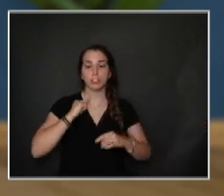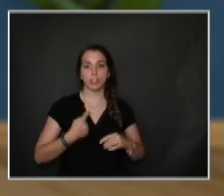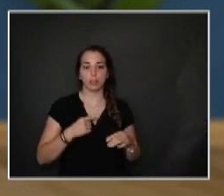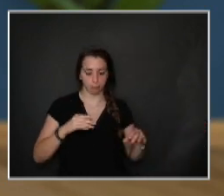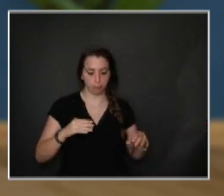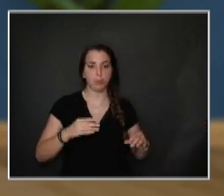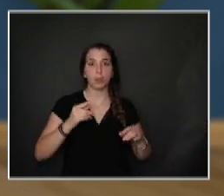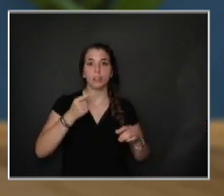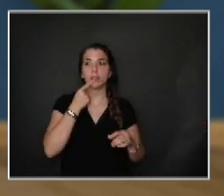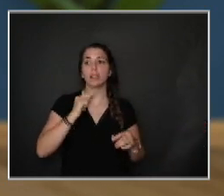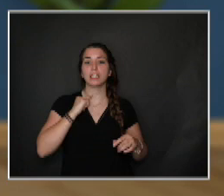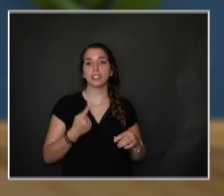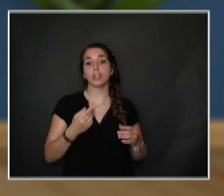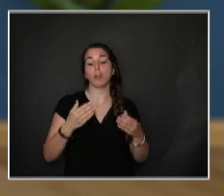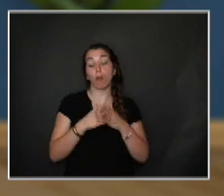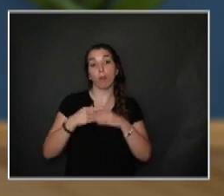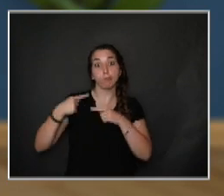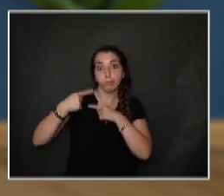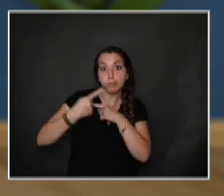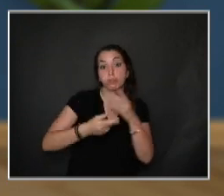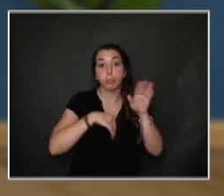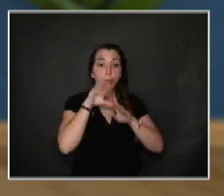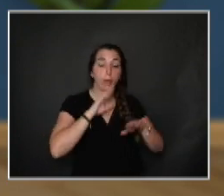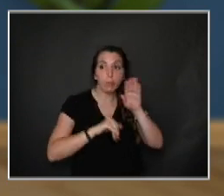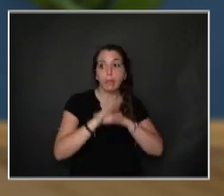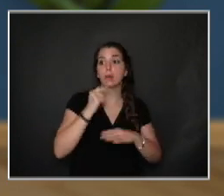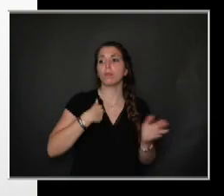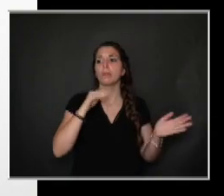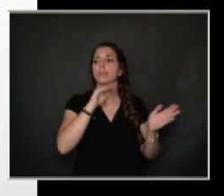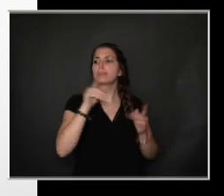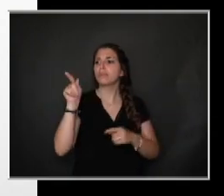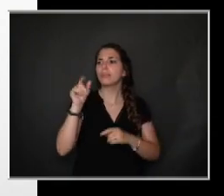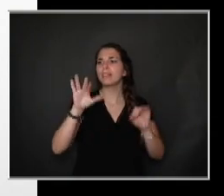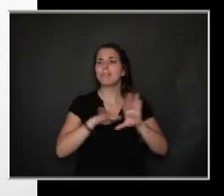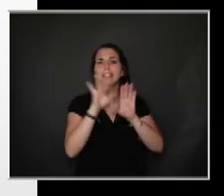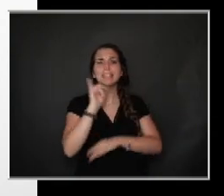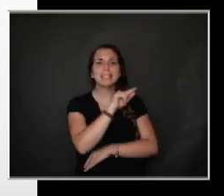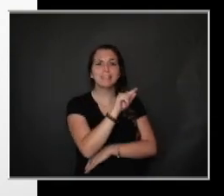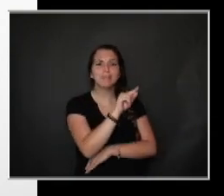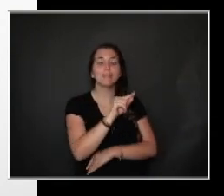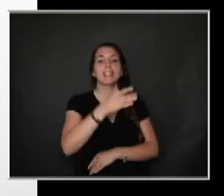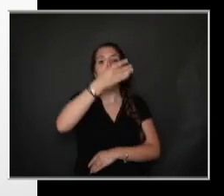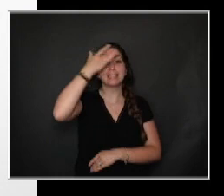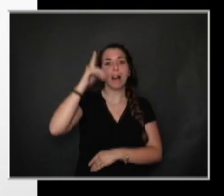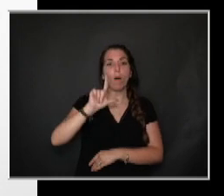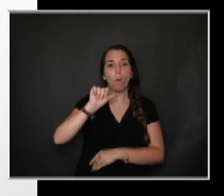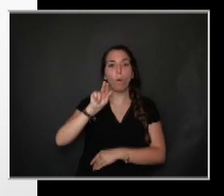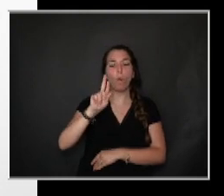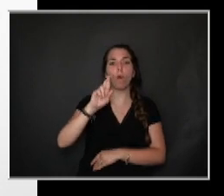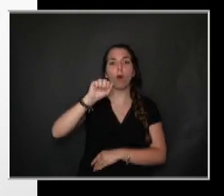Saint-Laurent. Saint-Laurent, qui est un saint martyr du IIIe siècle, qui est le patron des Lombalgiques. Pourquoi? Parce